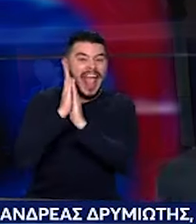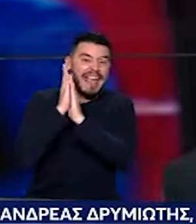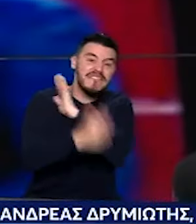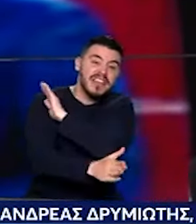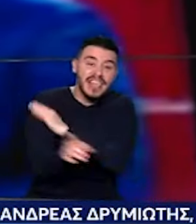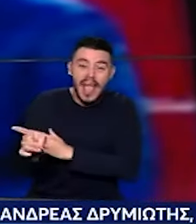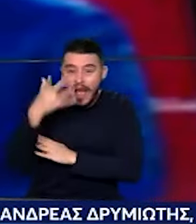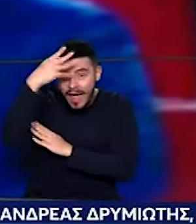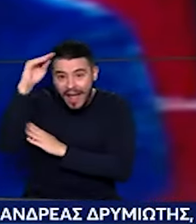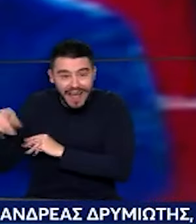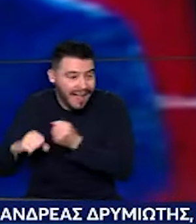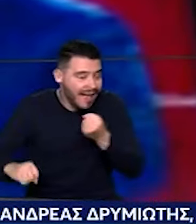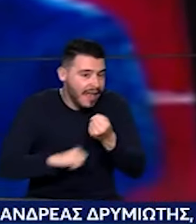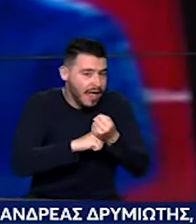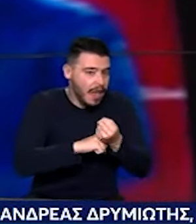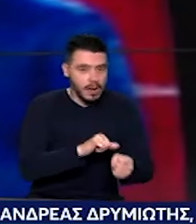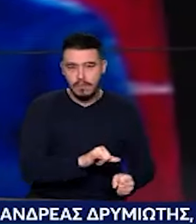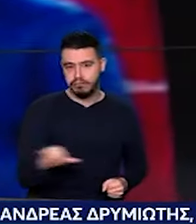δεν... Ο Γιώργος Τσίπρας,